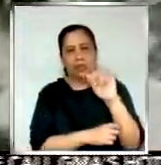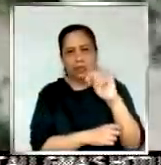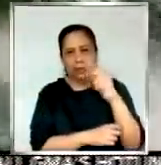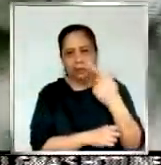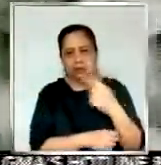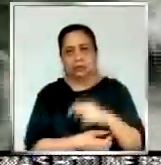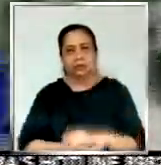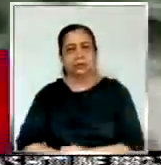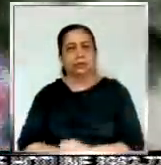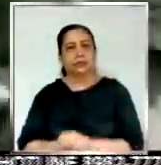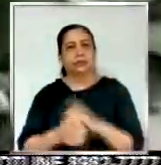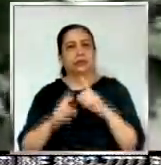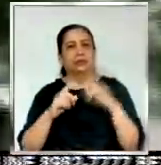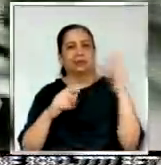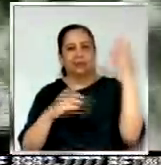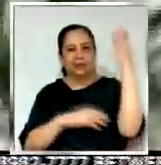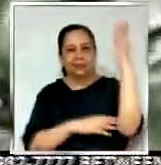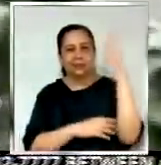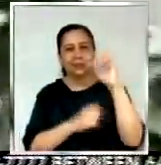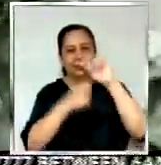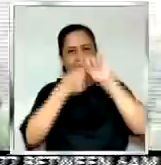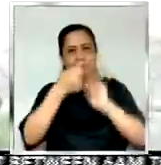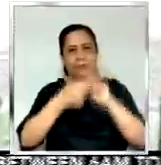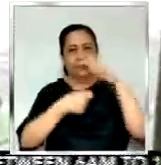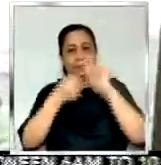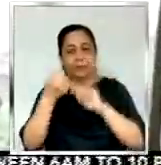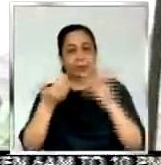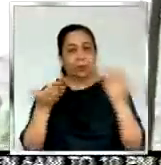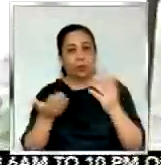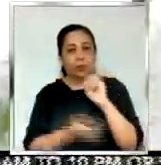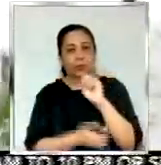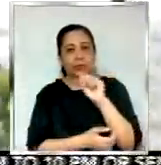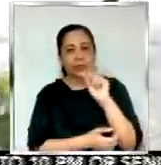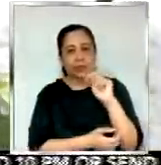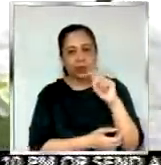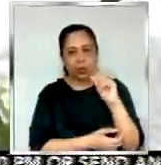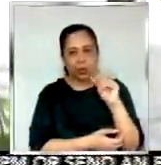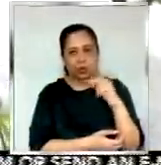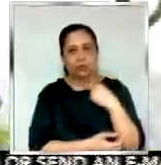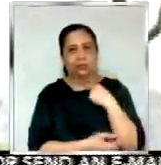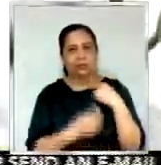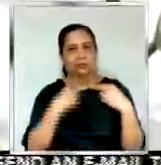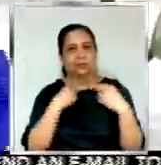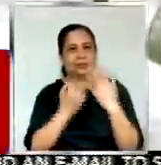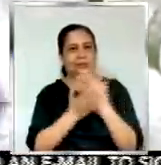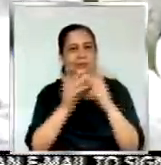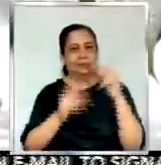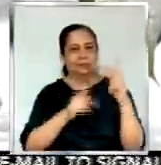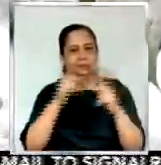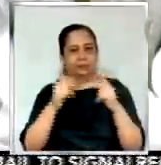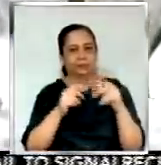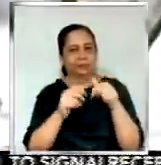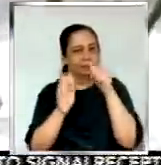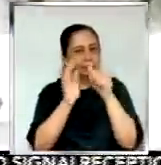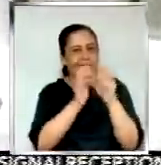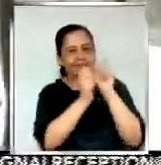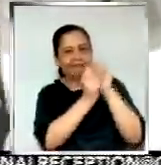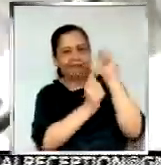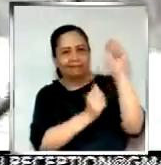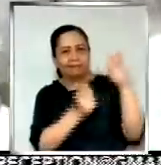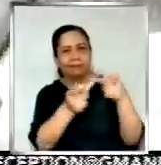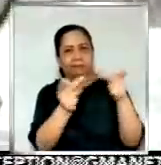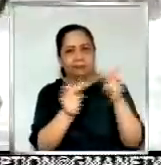At mga puno ng saging sa bayan ng San Antonio. Stranded naman ang ilang residente ng Libdib na barangay ng Salvacion sa bayan ng